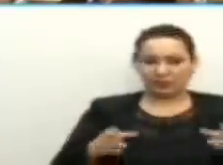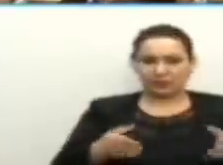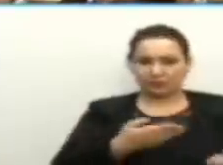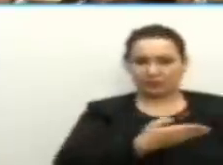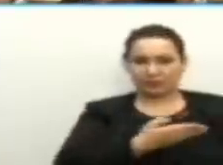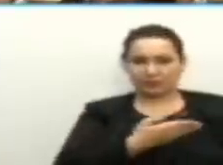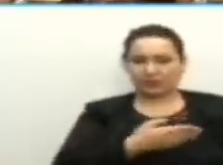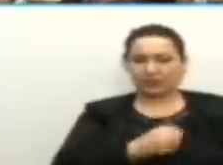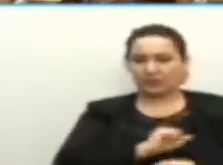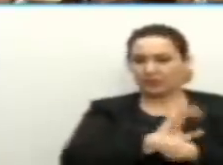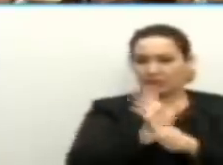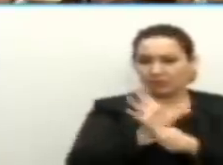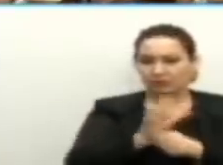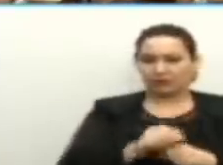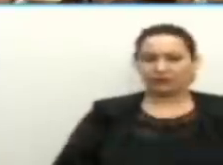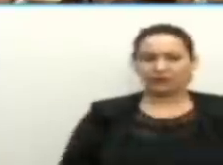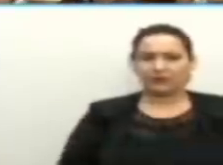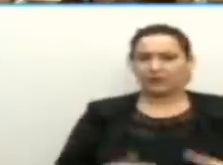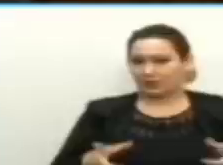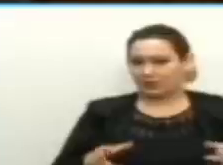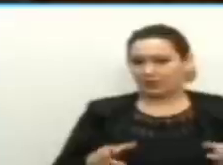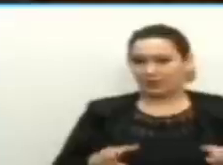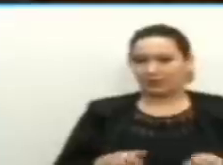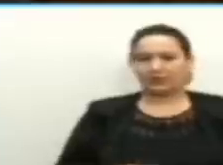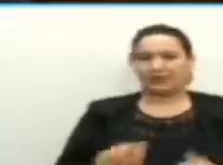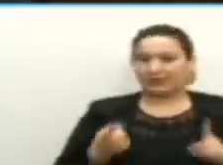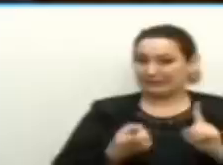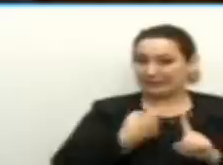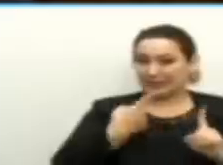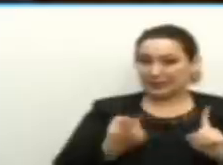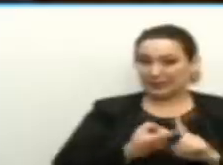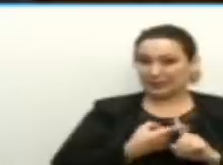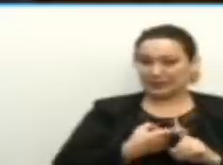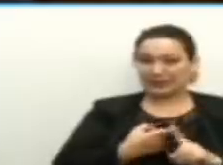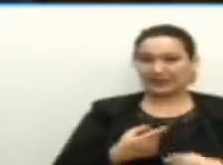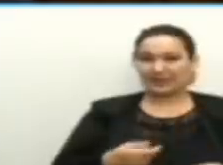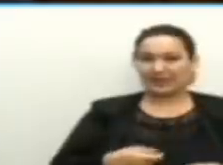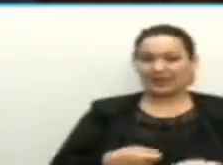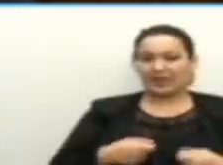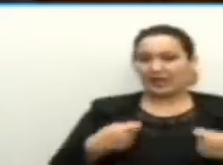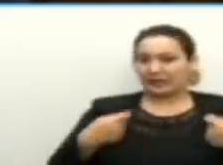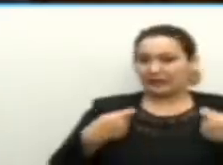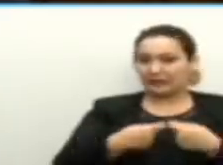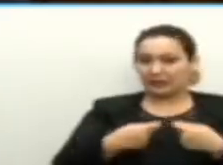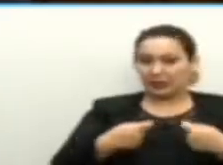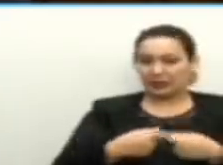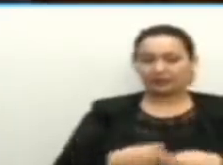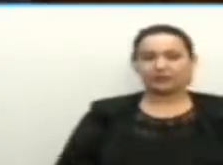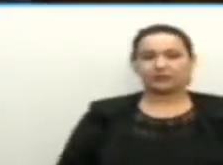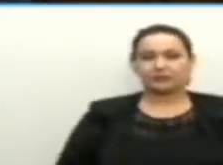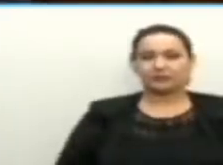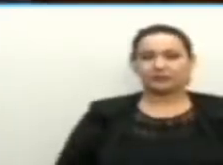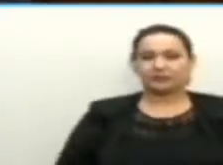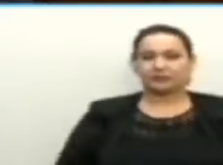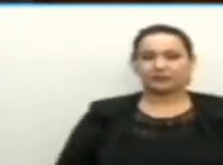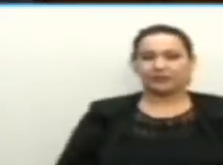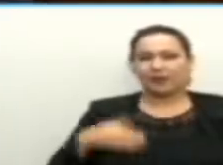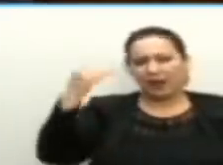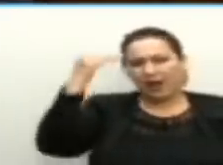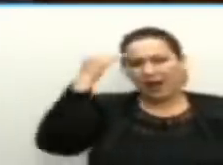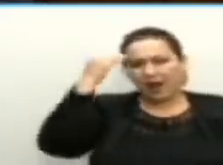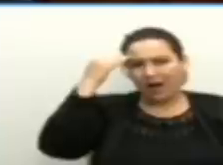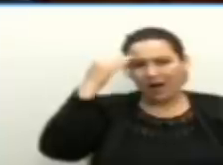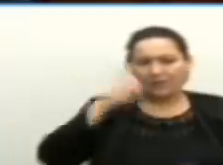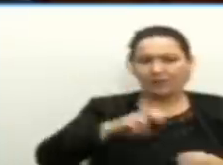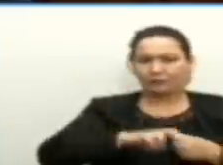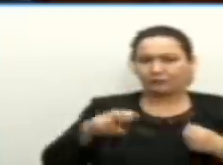الفترة التي عرفناها سابقا والتي كانت متميزة بالتهاب وباء كورونا، عرف